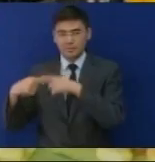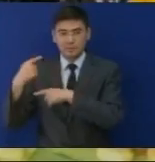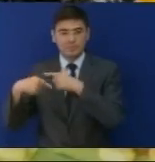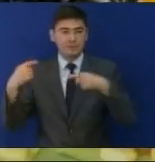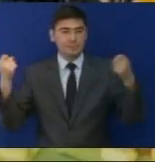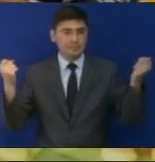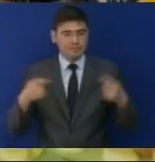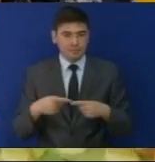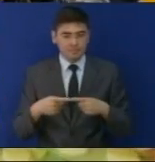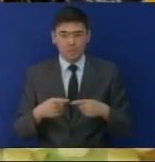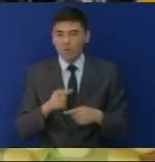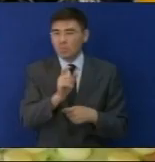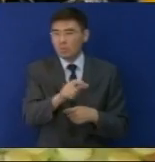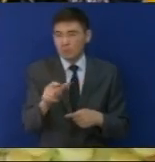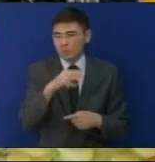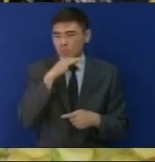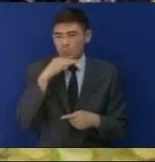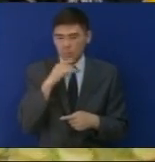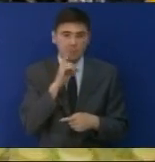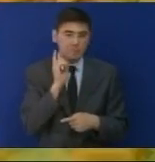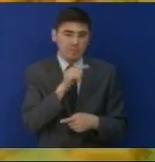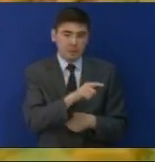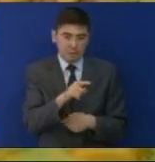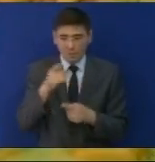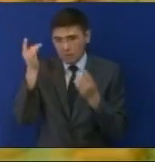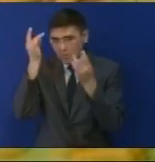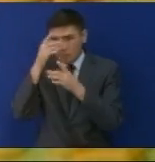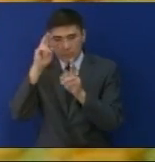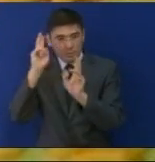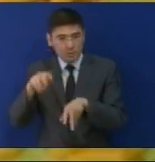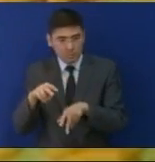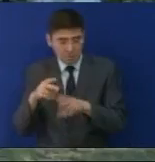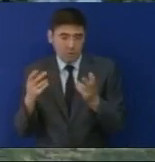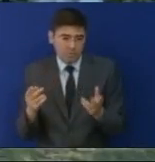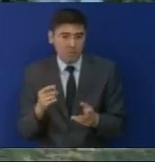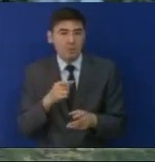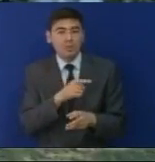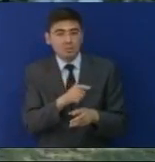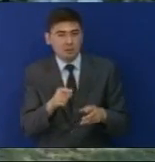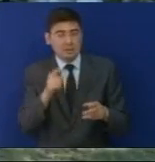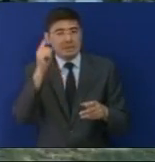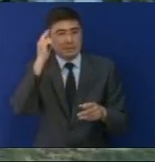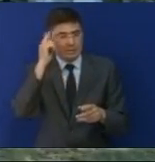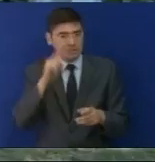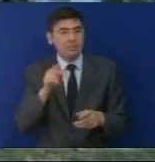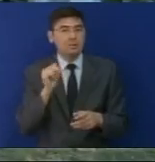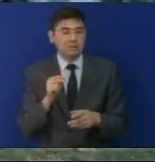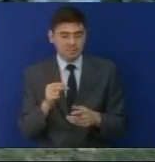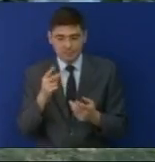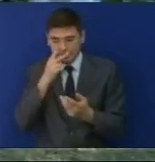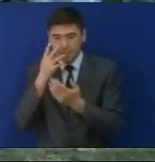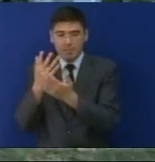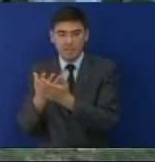годом уходят далеко в прошлое. И чтобы молодое поколение знало их, представители сельских округов Жарминского района организовали площадки,